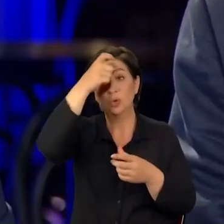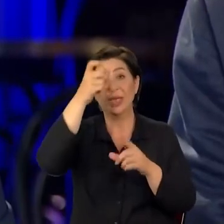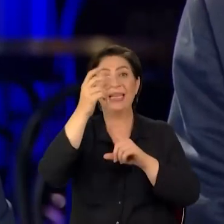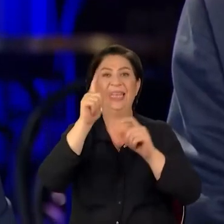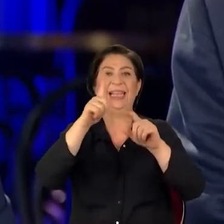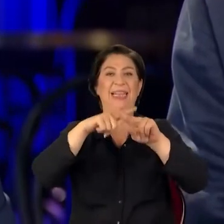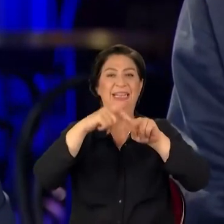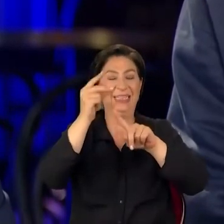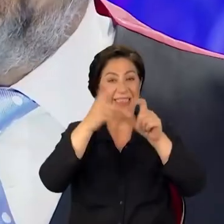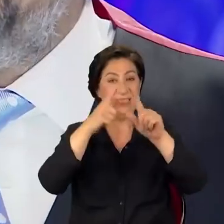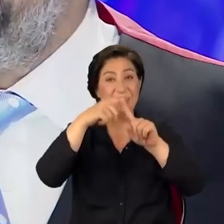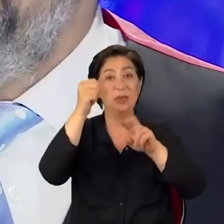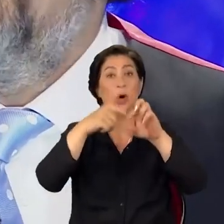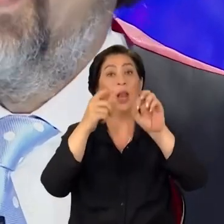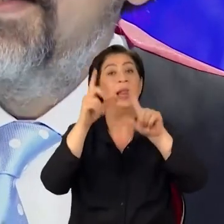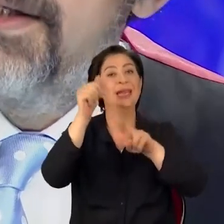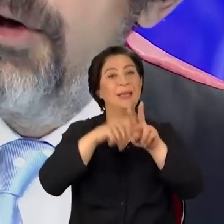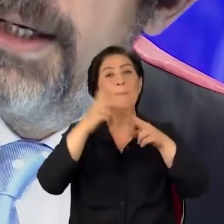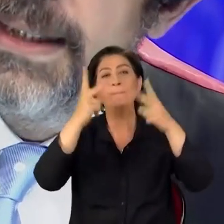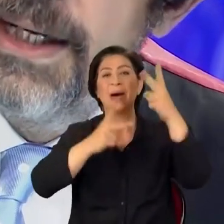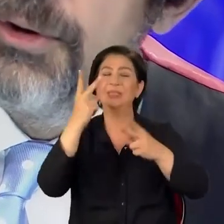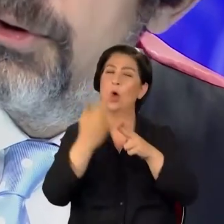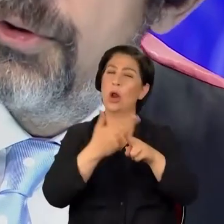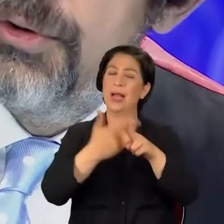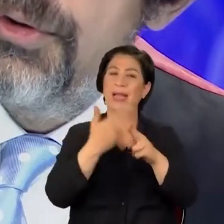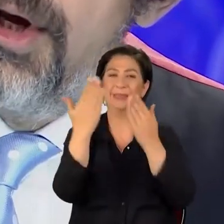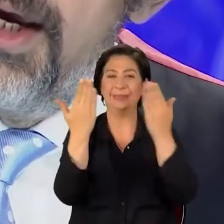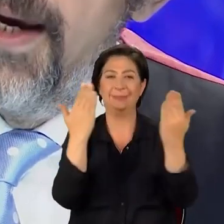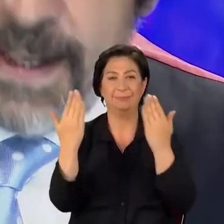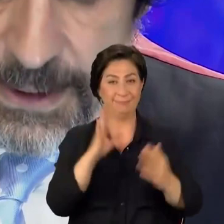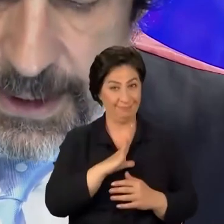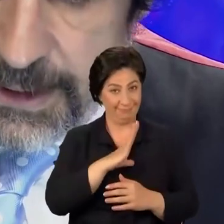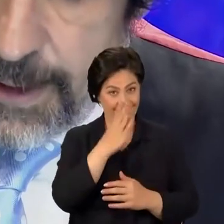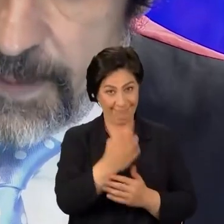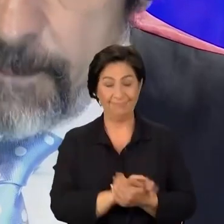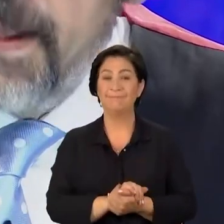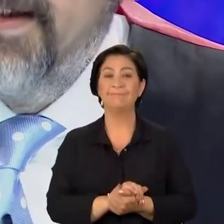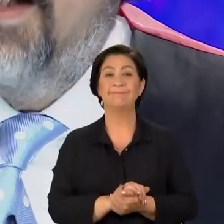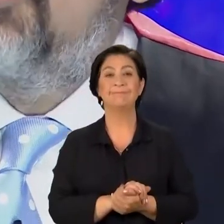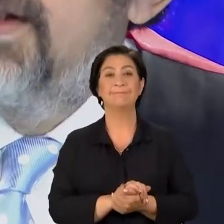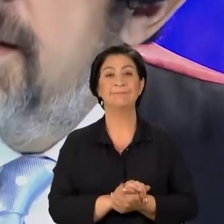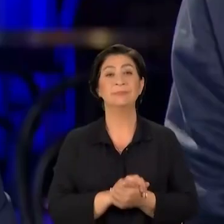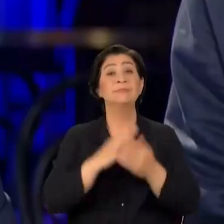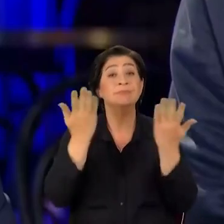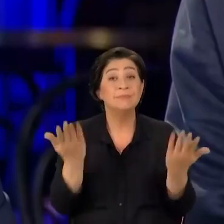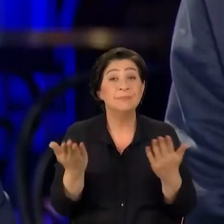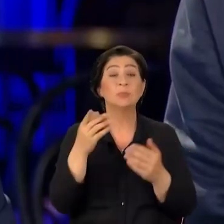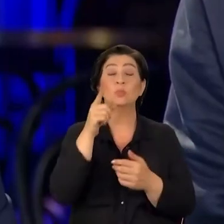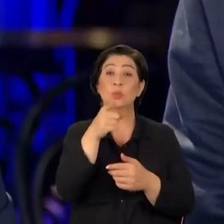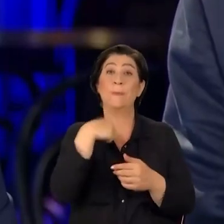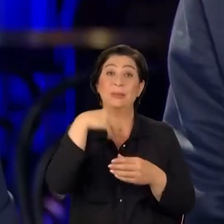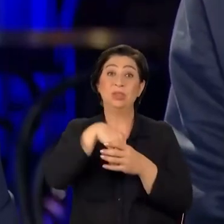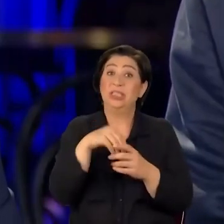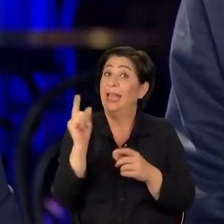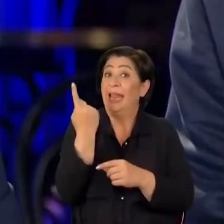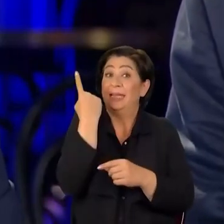İllüstratörleri sergisini yaptık. O sergiden bazı örnekler görüyorsunuz hemen arkamda. Tembel. Ya dolayısıyla bu benim için